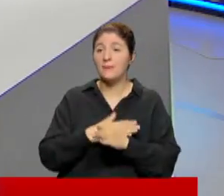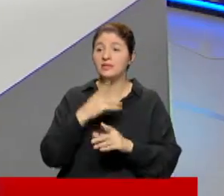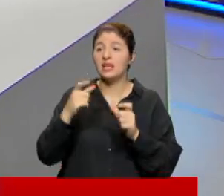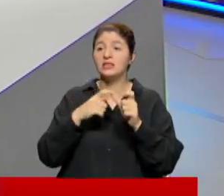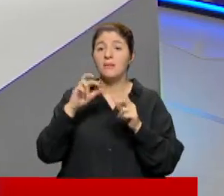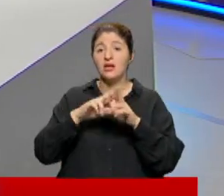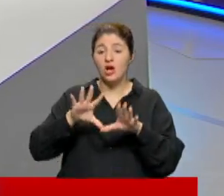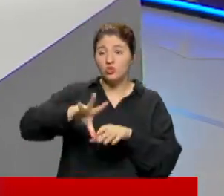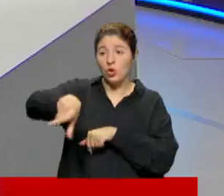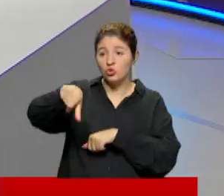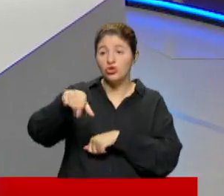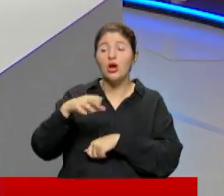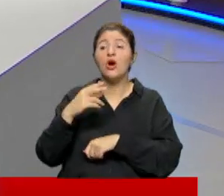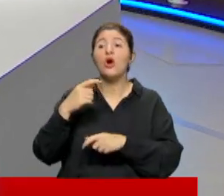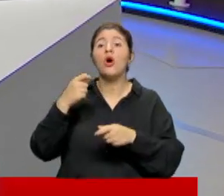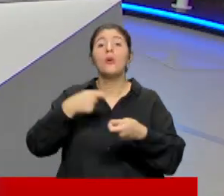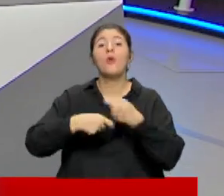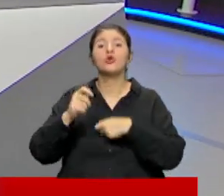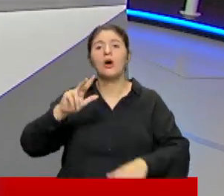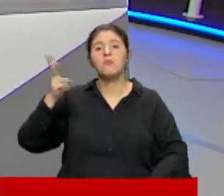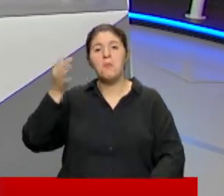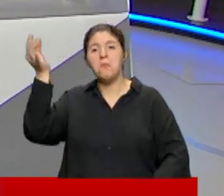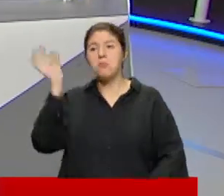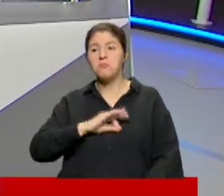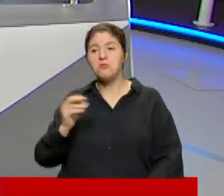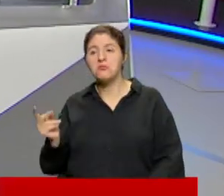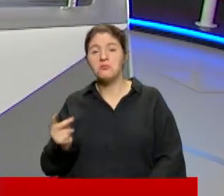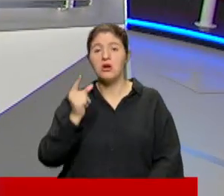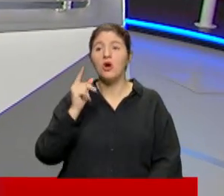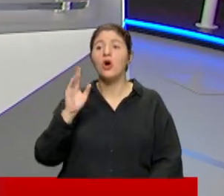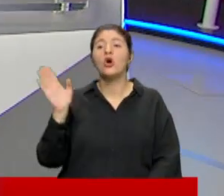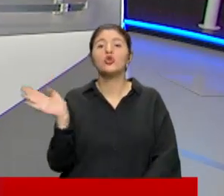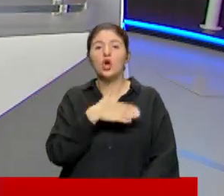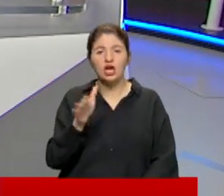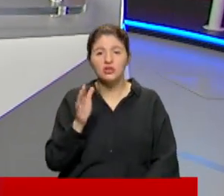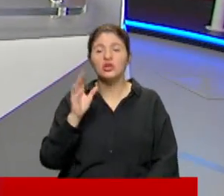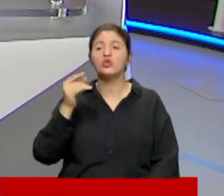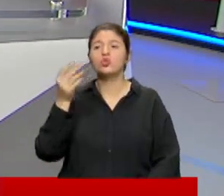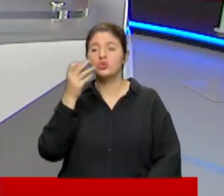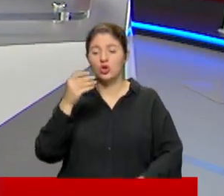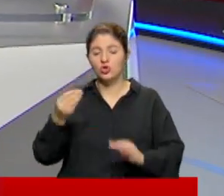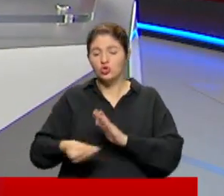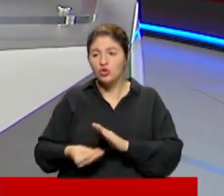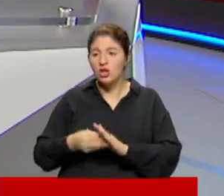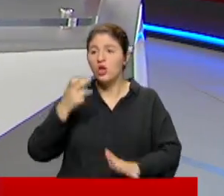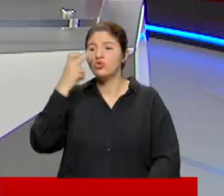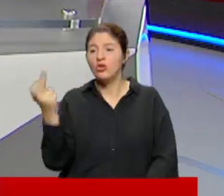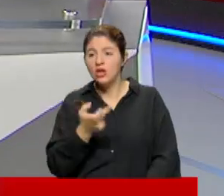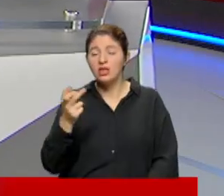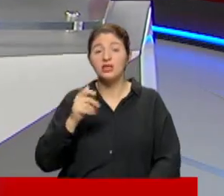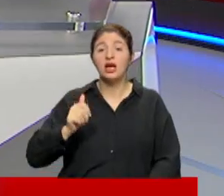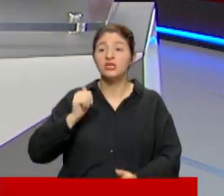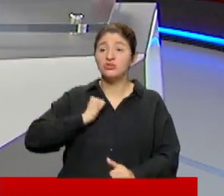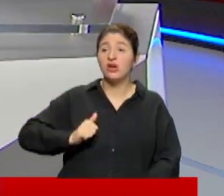SPK soyguncuları borsa vurguncuları tokatçılar rüşvetçiler dolandırıcılar savcılığa